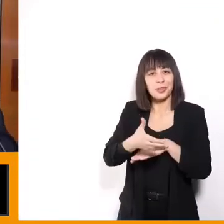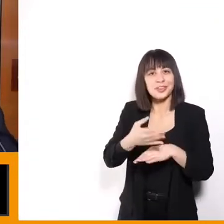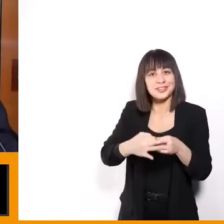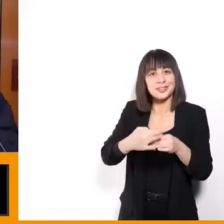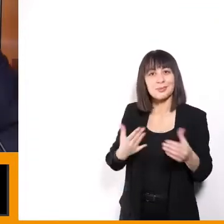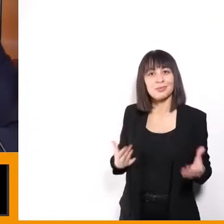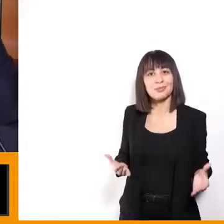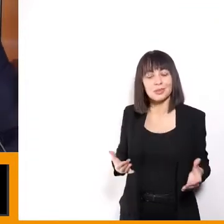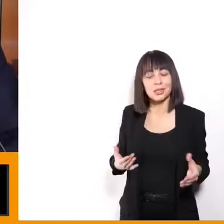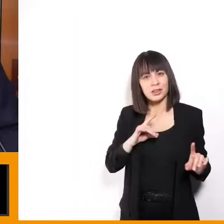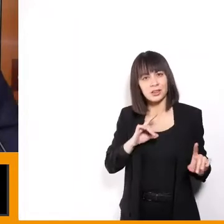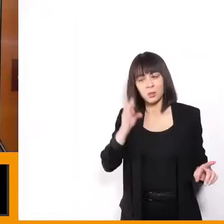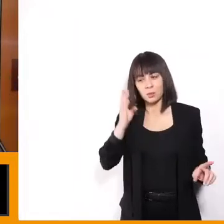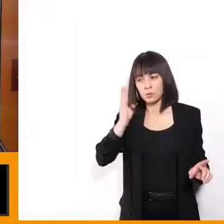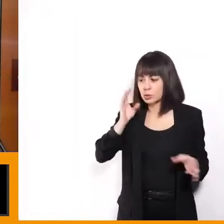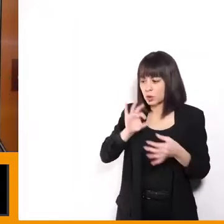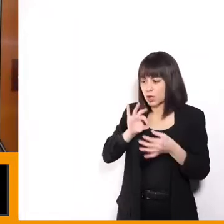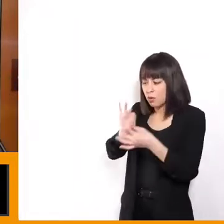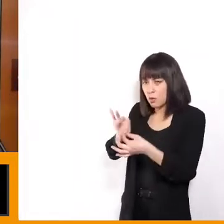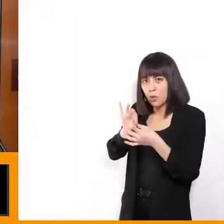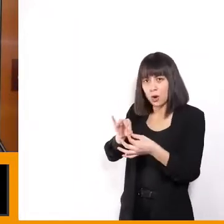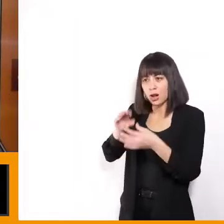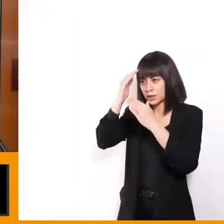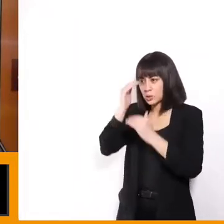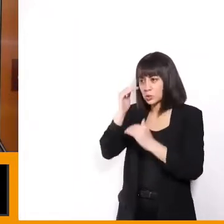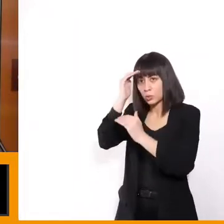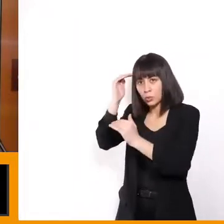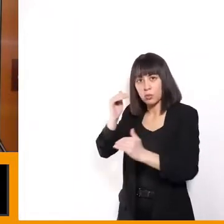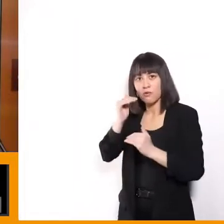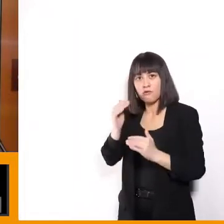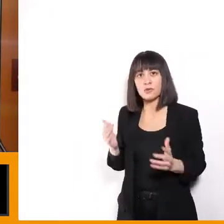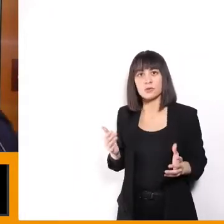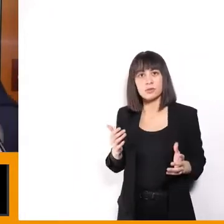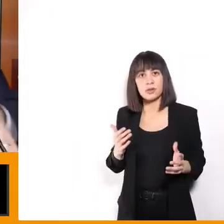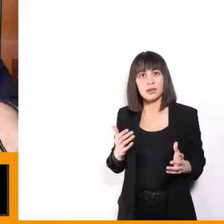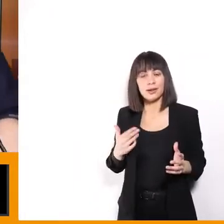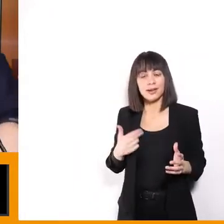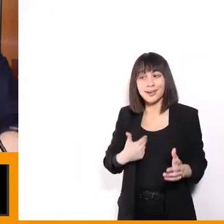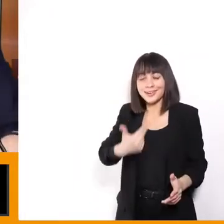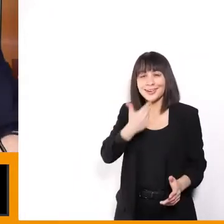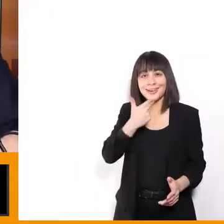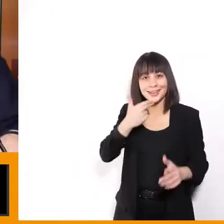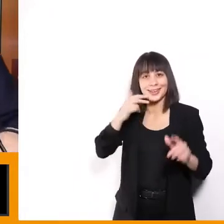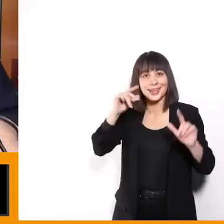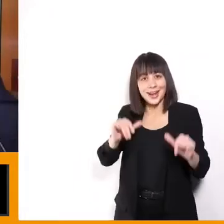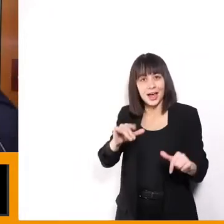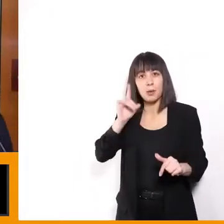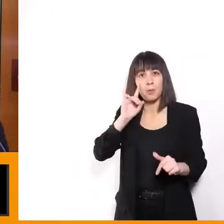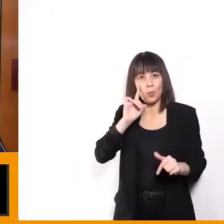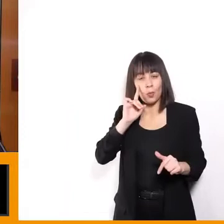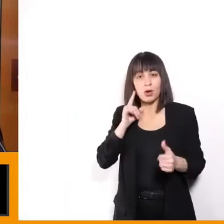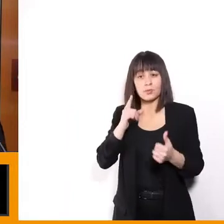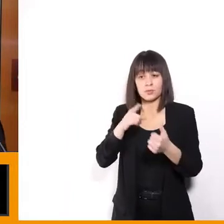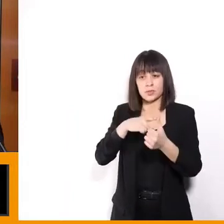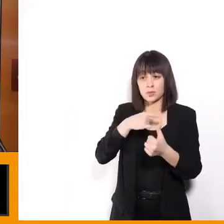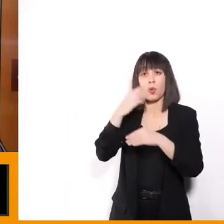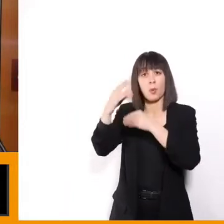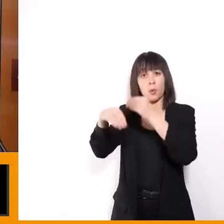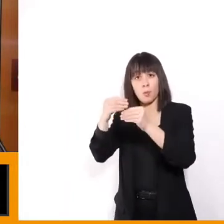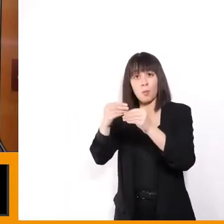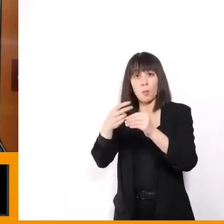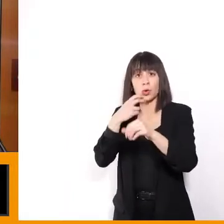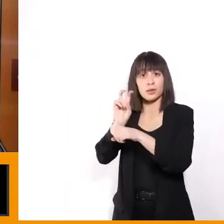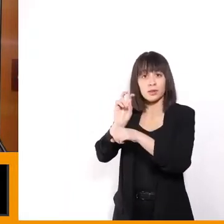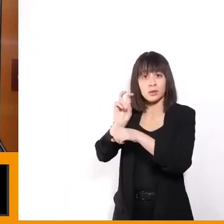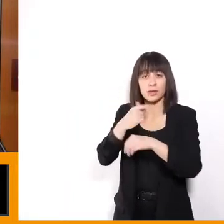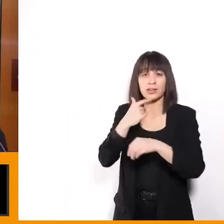de confiance, une relation dans la durée. La performance, elle est parce qu'à un moment donné, vous avez un triptyque entre le monde éducatif, l'AESH et les